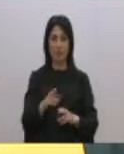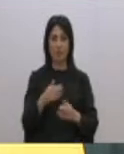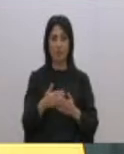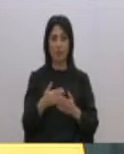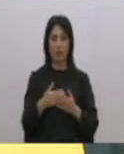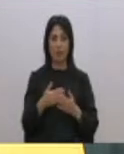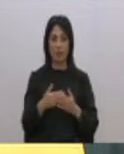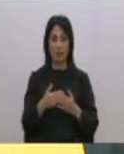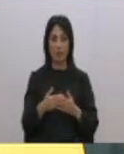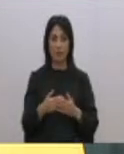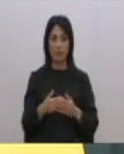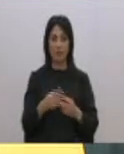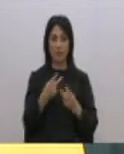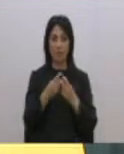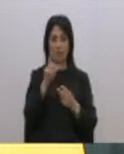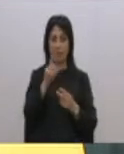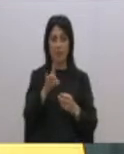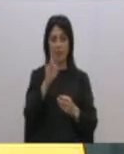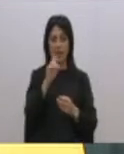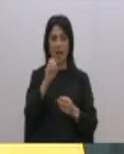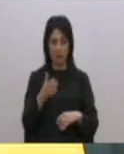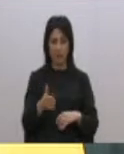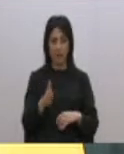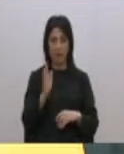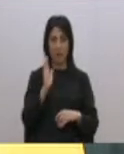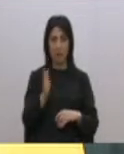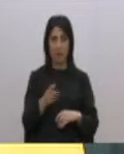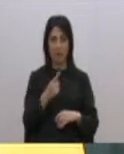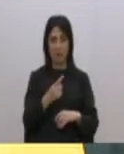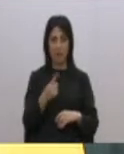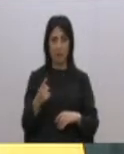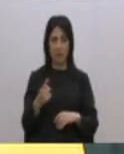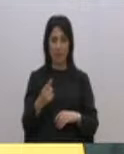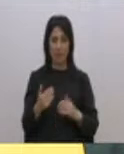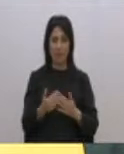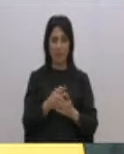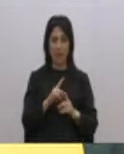მაგალითად, პატიმართა რეესტრების წარმოება ერთ-ერთი,